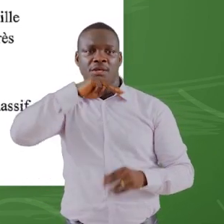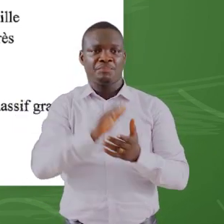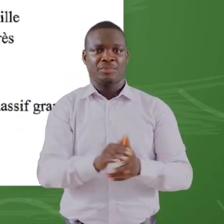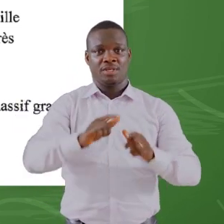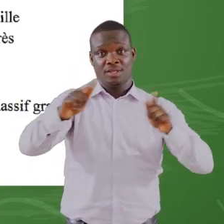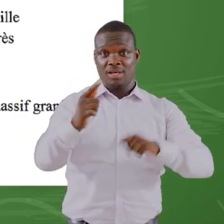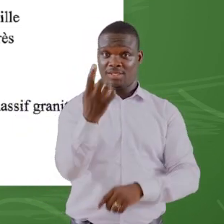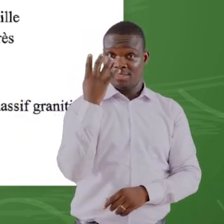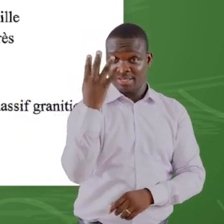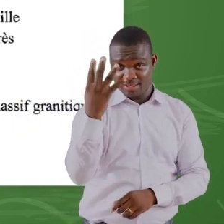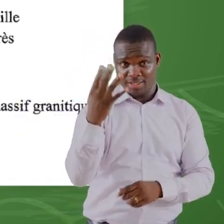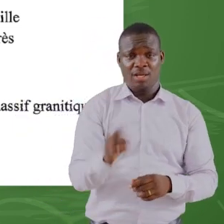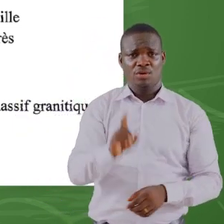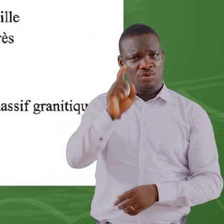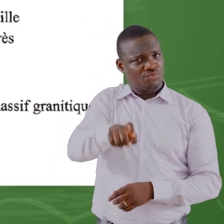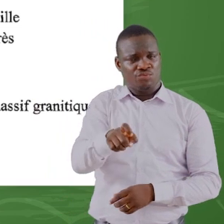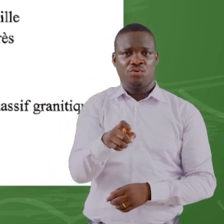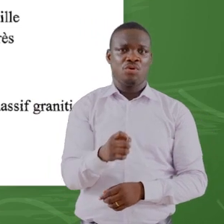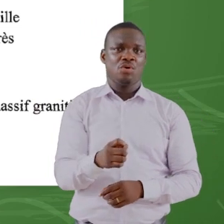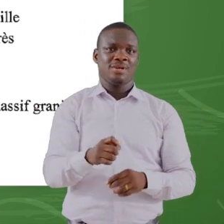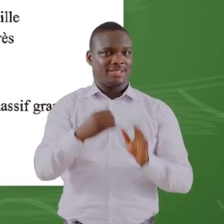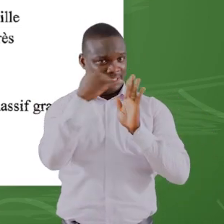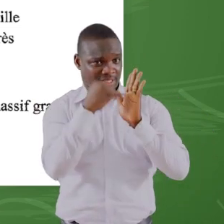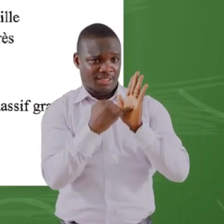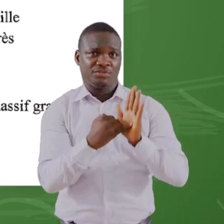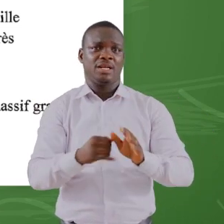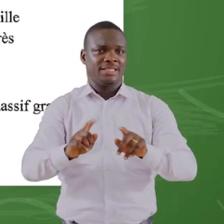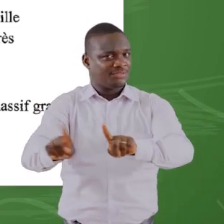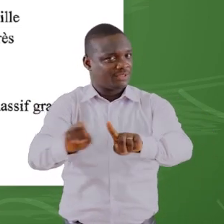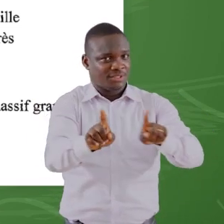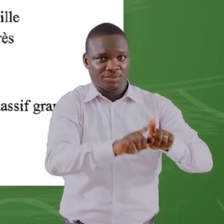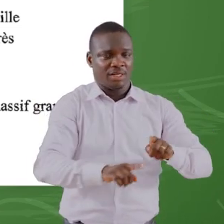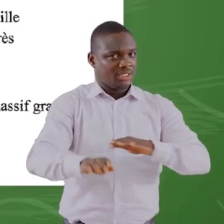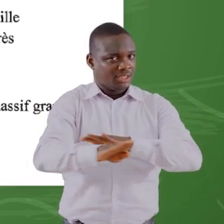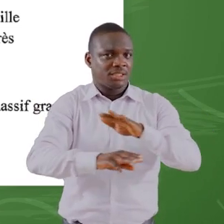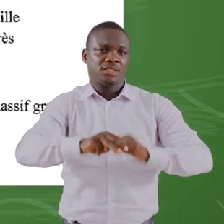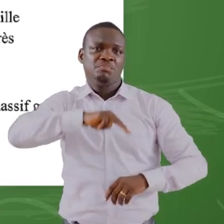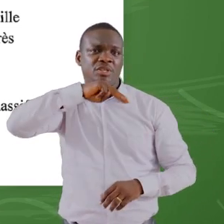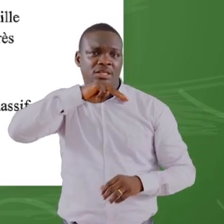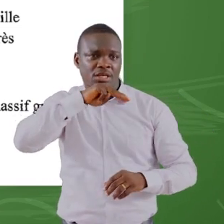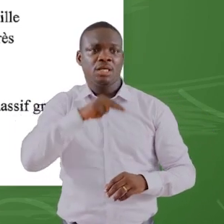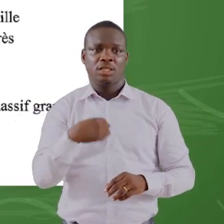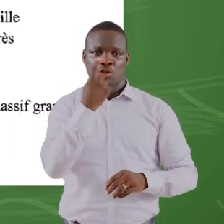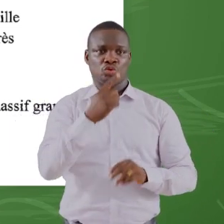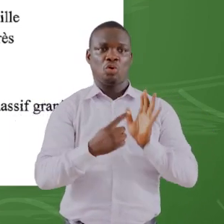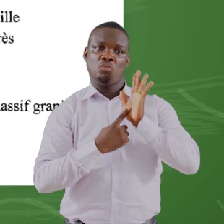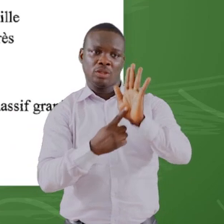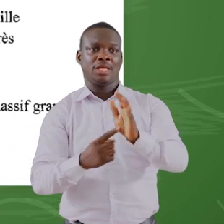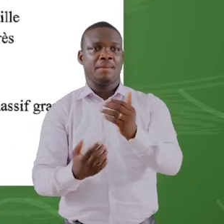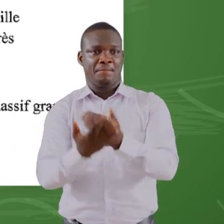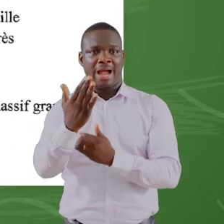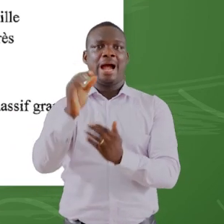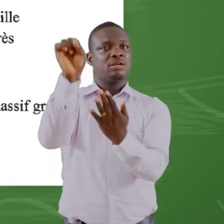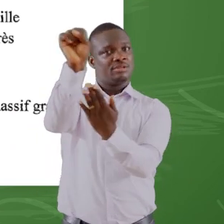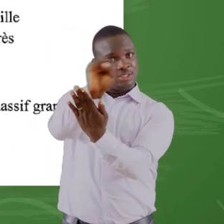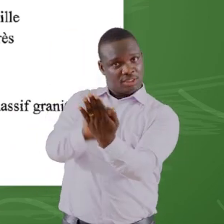A, identifions ces différents gîtes miniers présentés au niveau de cette coupe